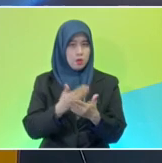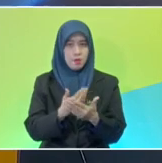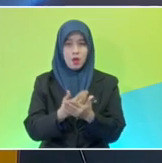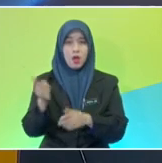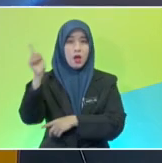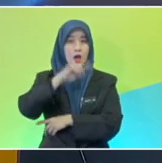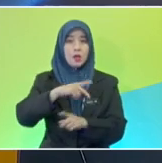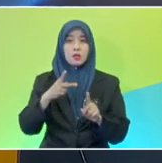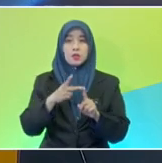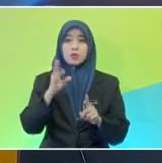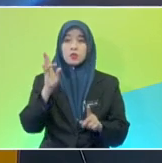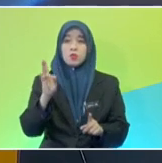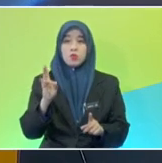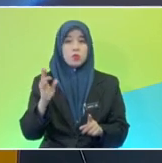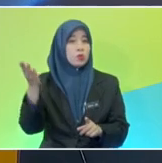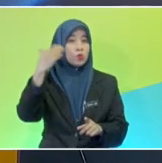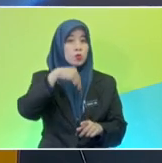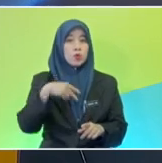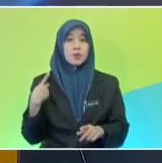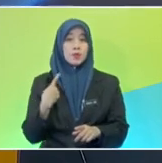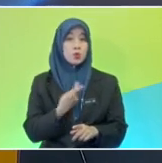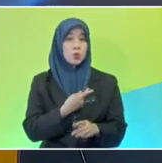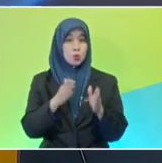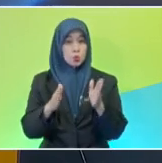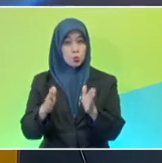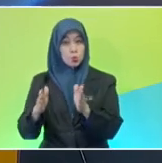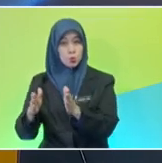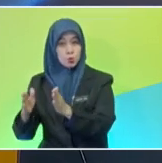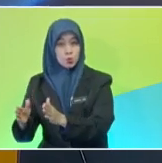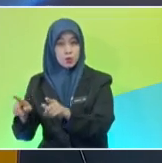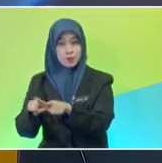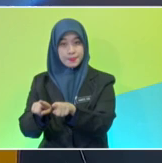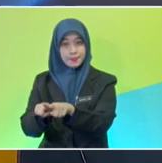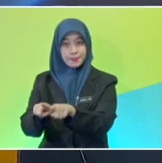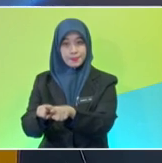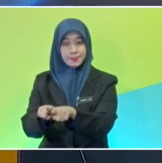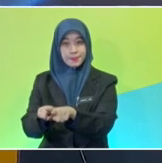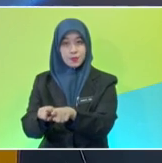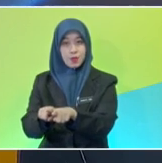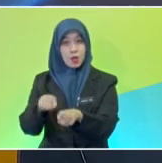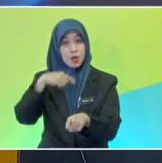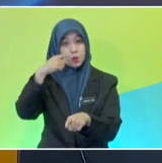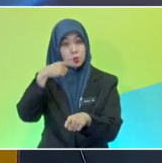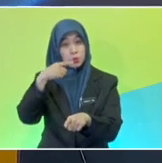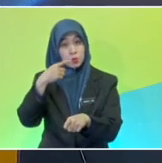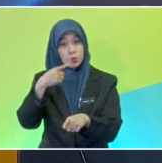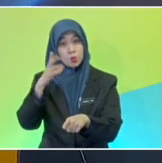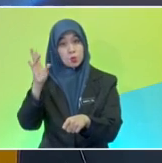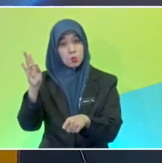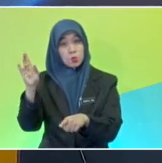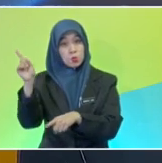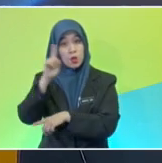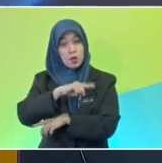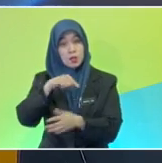Betul. Jadi jom kita susunkan sama-sama. Jom. Okey, dia sebut. Okey, 7 hari dalam